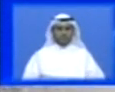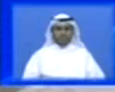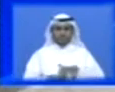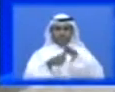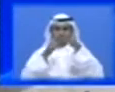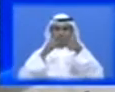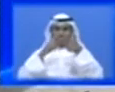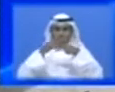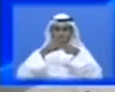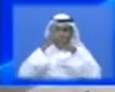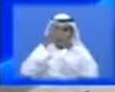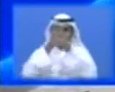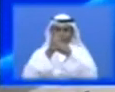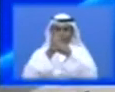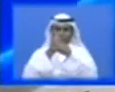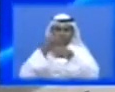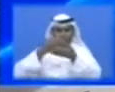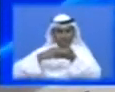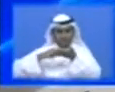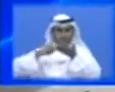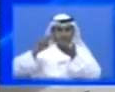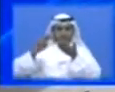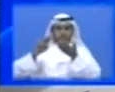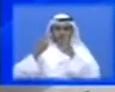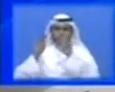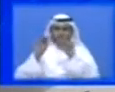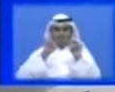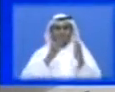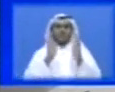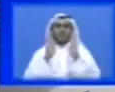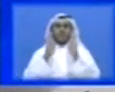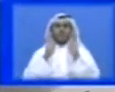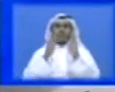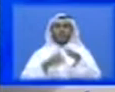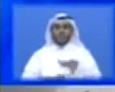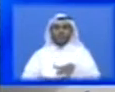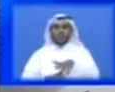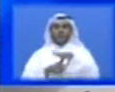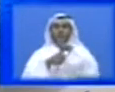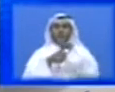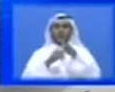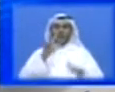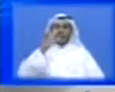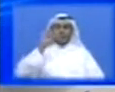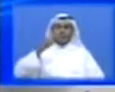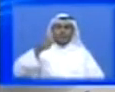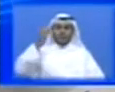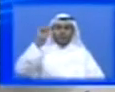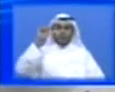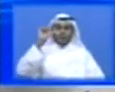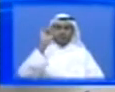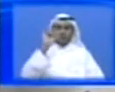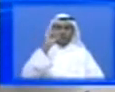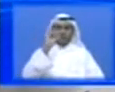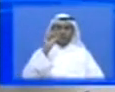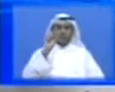وبعث سمو ولي العهد الشيخ نواف الأحمد الجابر الصباح حفظه الله ببرقية التهنئة إلى فخامة الرئيس عبد الله يمين عبد القيوم رئيس